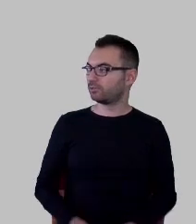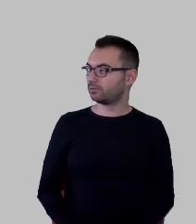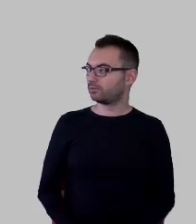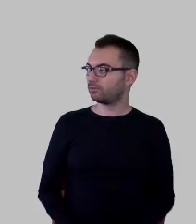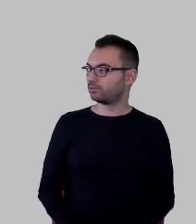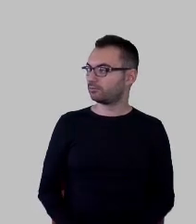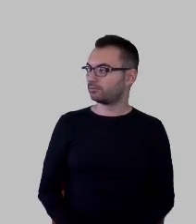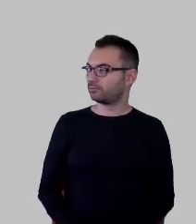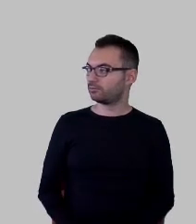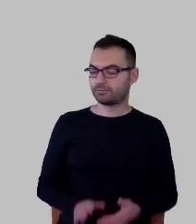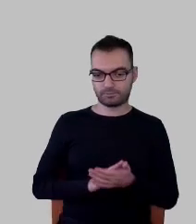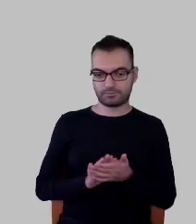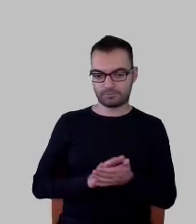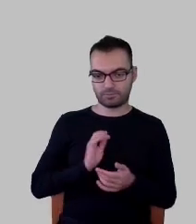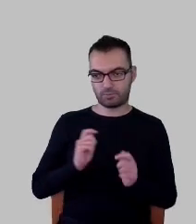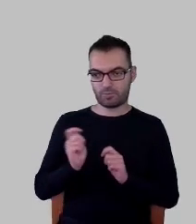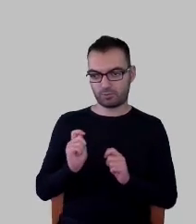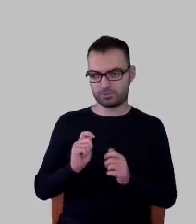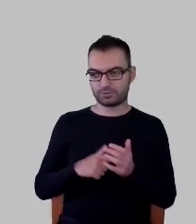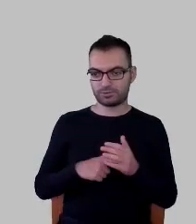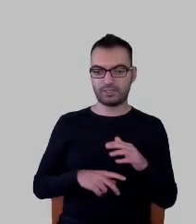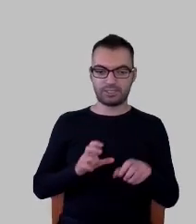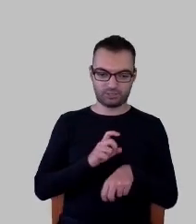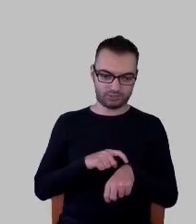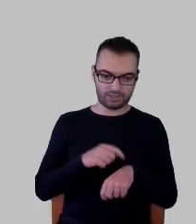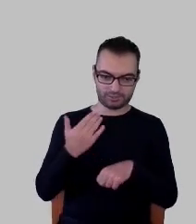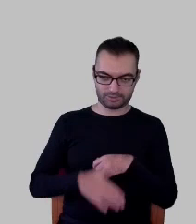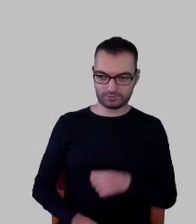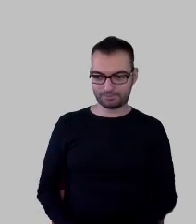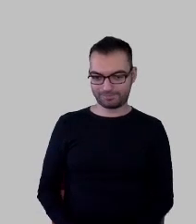przepraszam, to jest mój budzik, że to już jest mój czas minął.